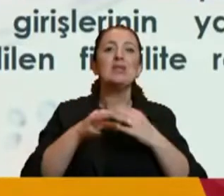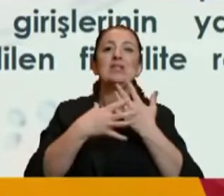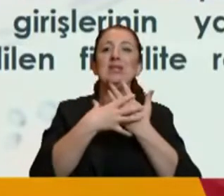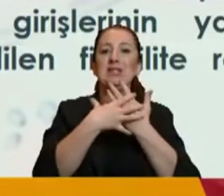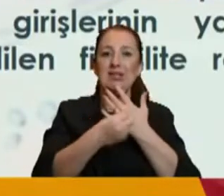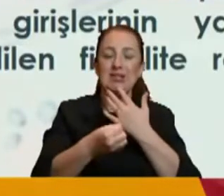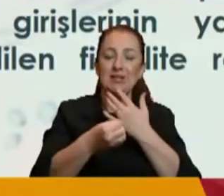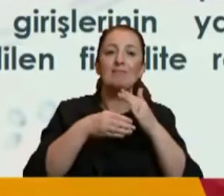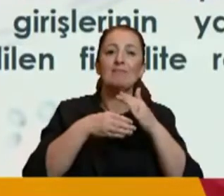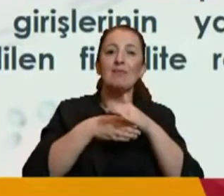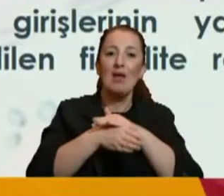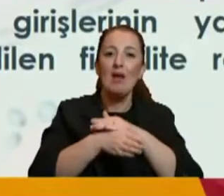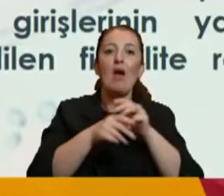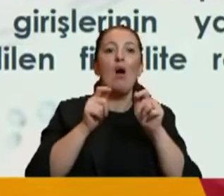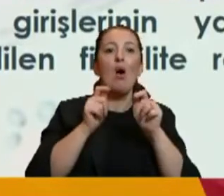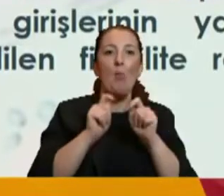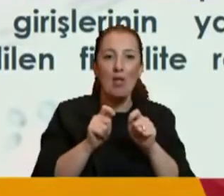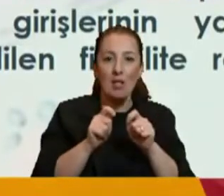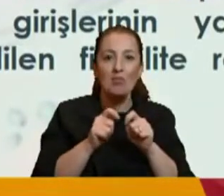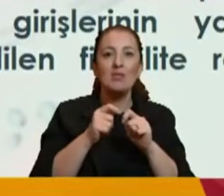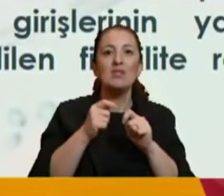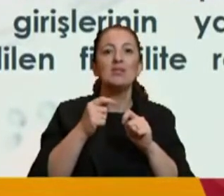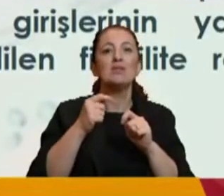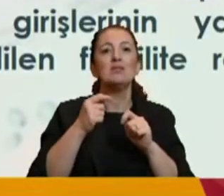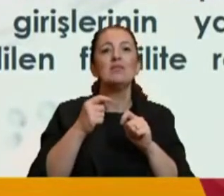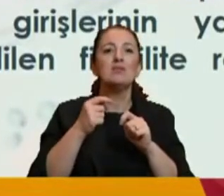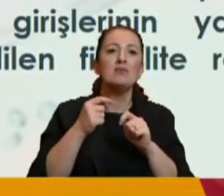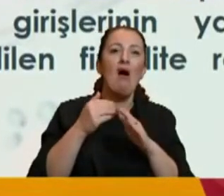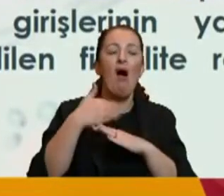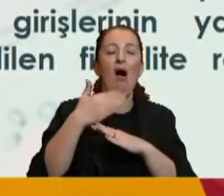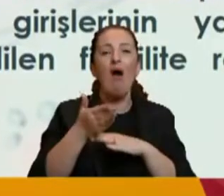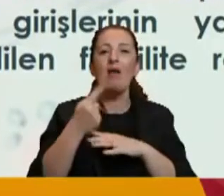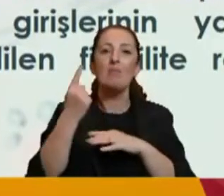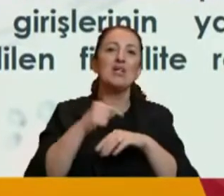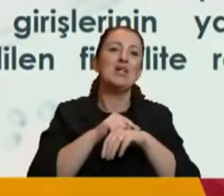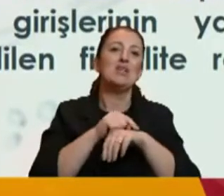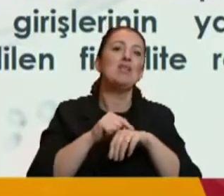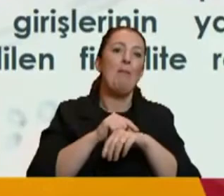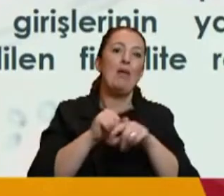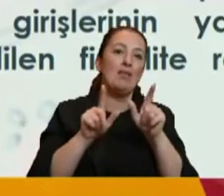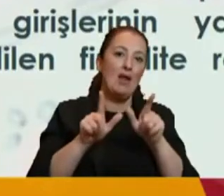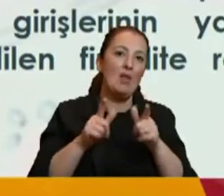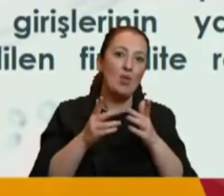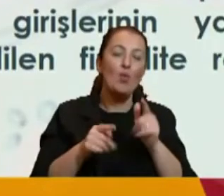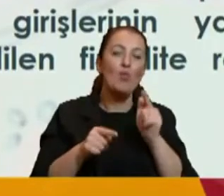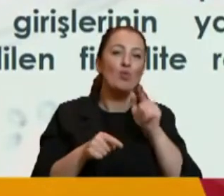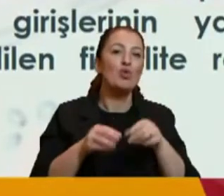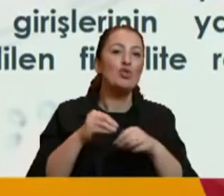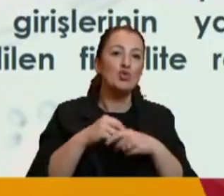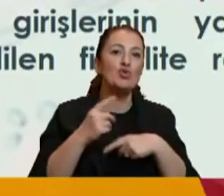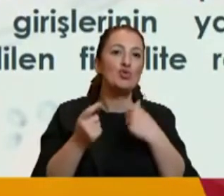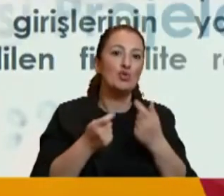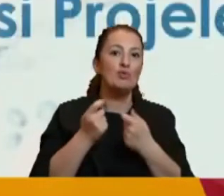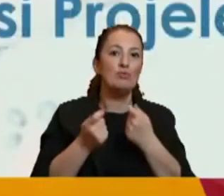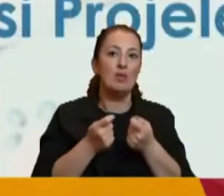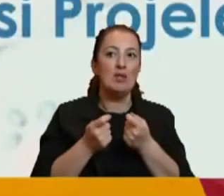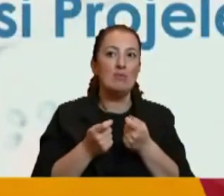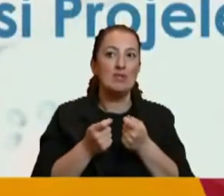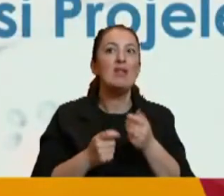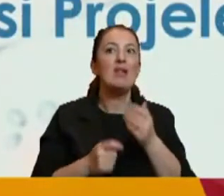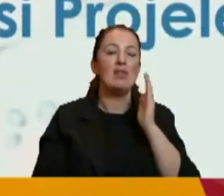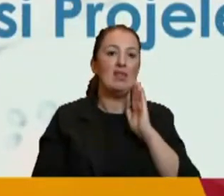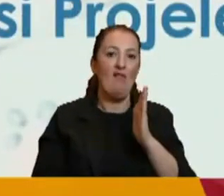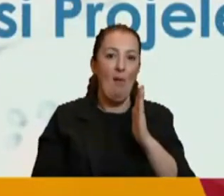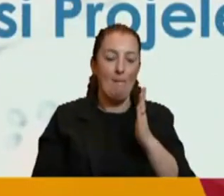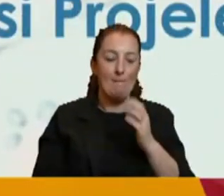yapması yapılması bir aynı zaman gerektiriyor Bununla ilgili çalışmalarımız devam